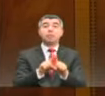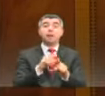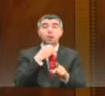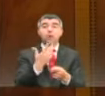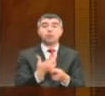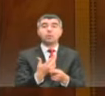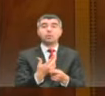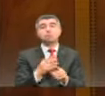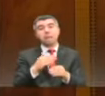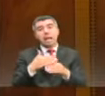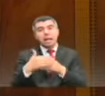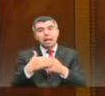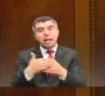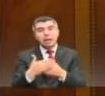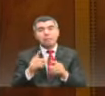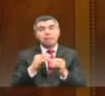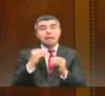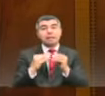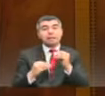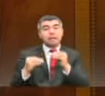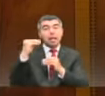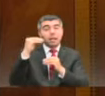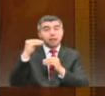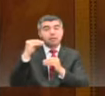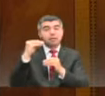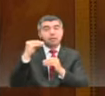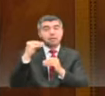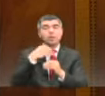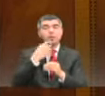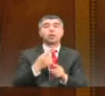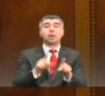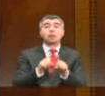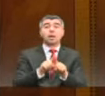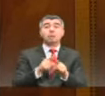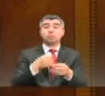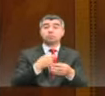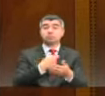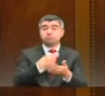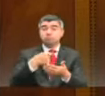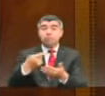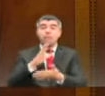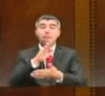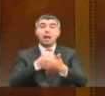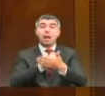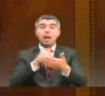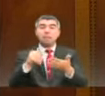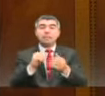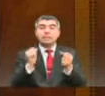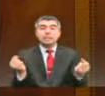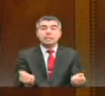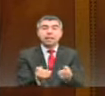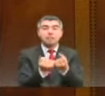المتبقية بهدف الزيادة في الاعتمادات الموجهة إلى تمويل السياسات وبرامج التنمية